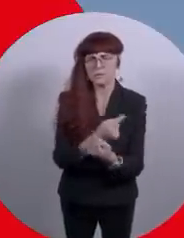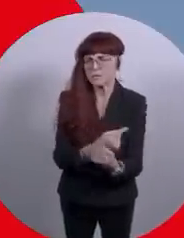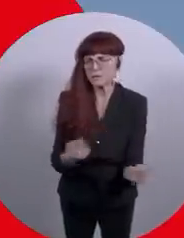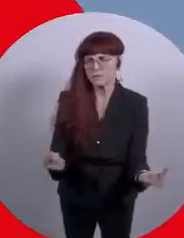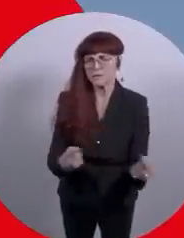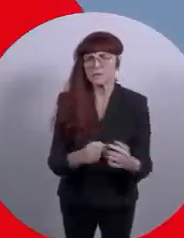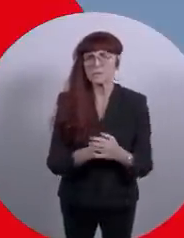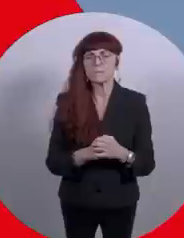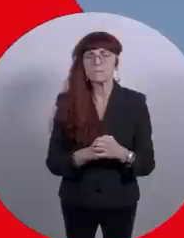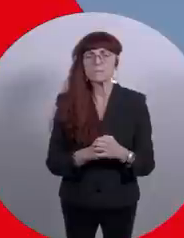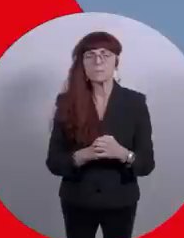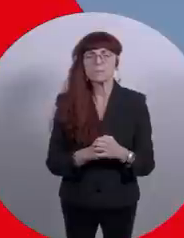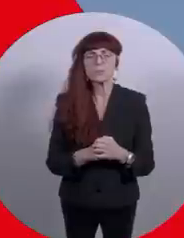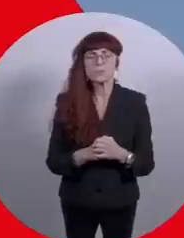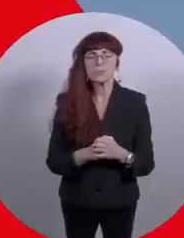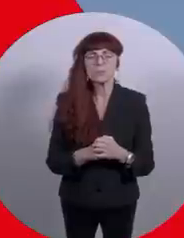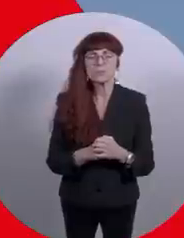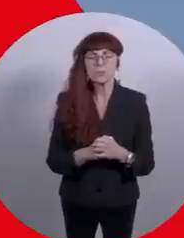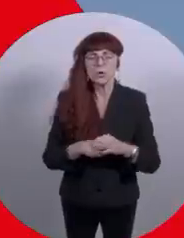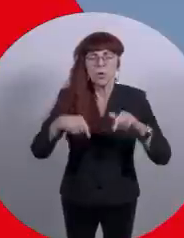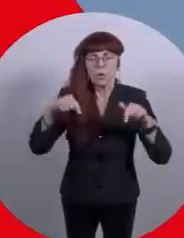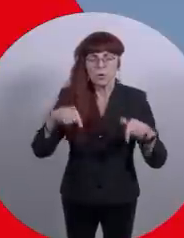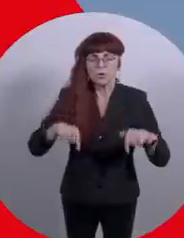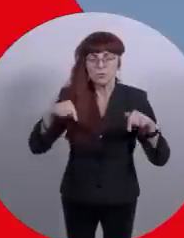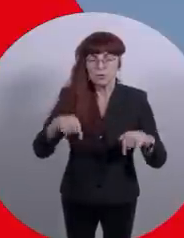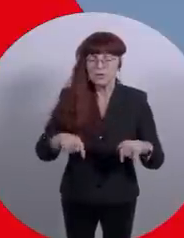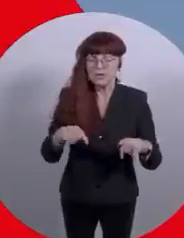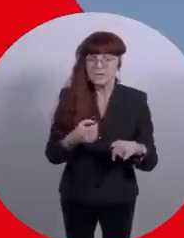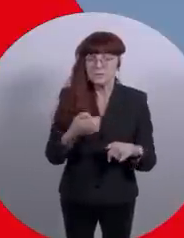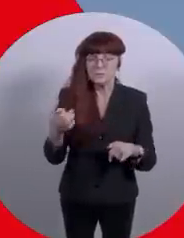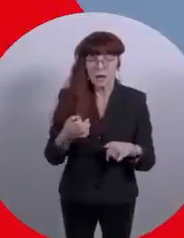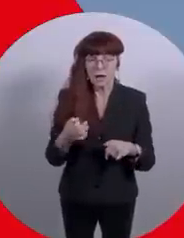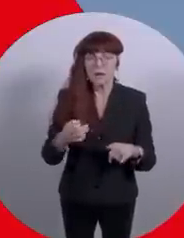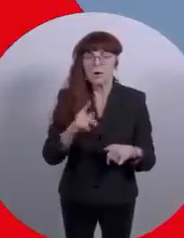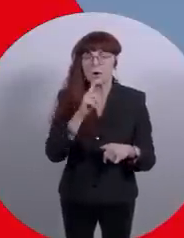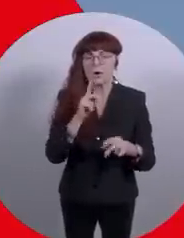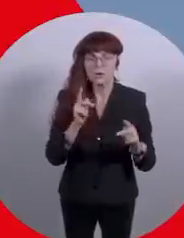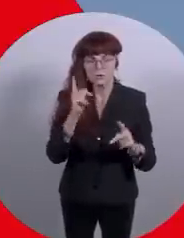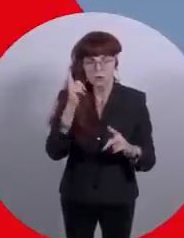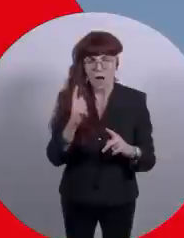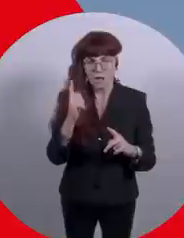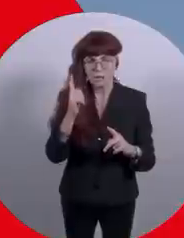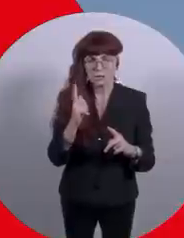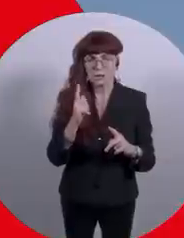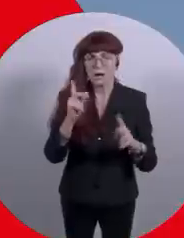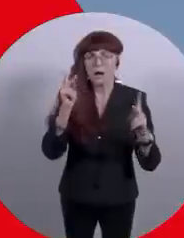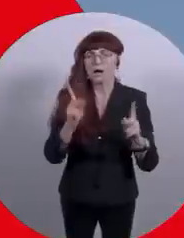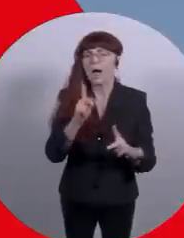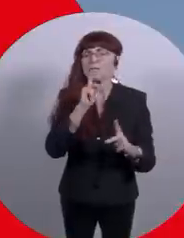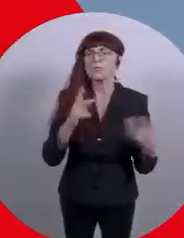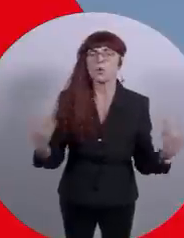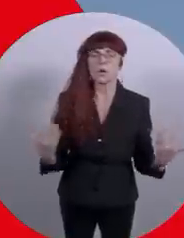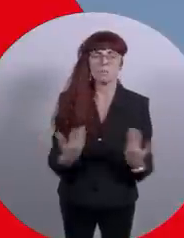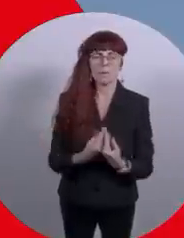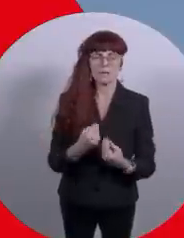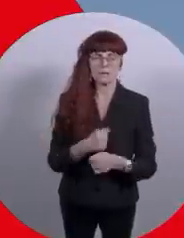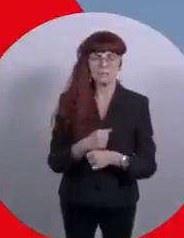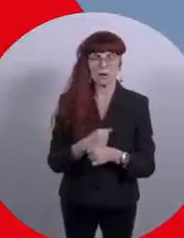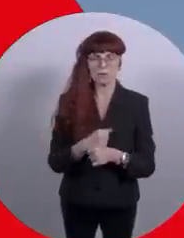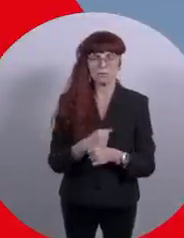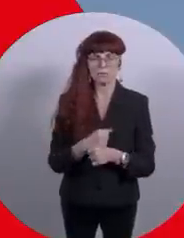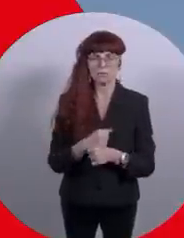und das werden wir ausgehend von diesem Tag nur gemeinsam schaffen deswegen bin ich der Meinung